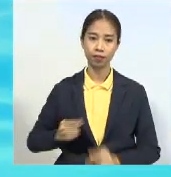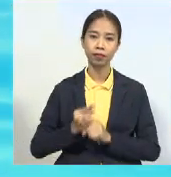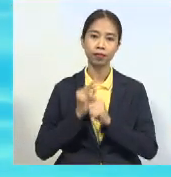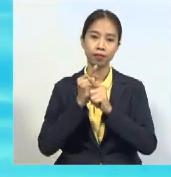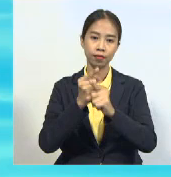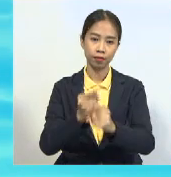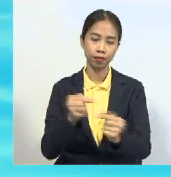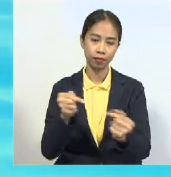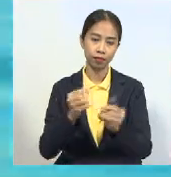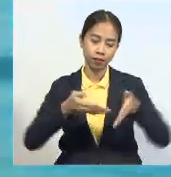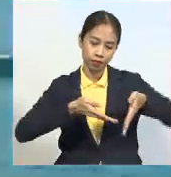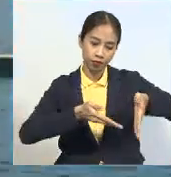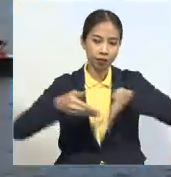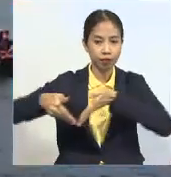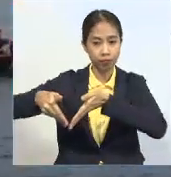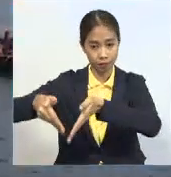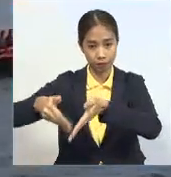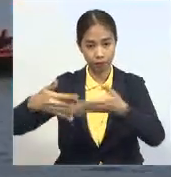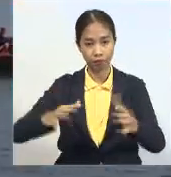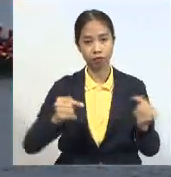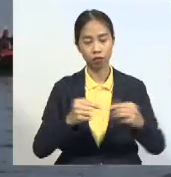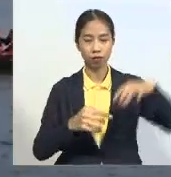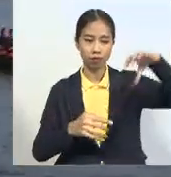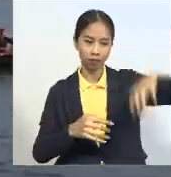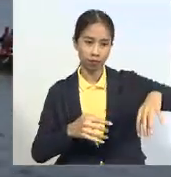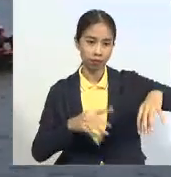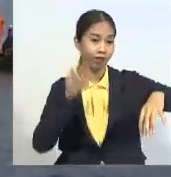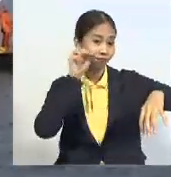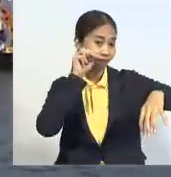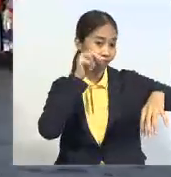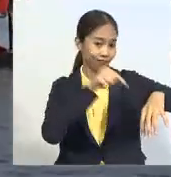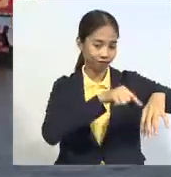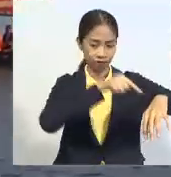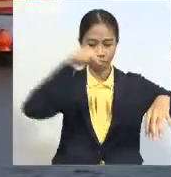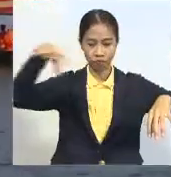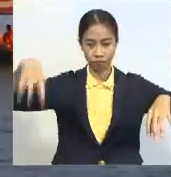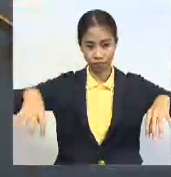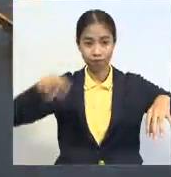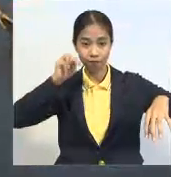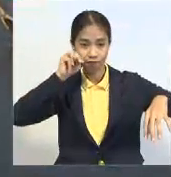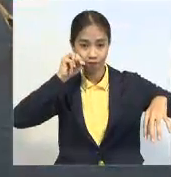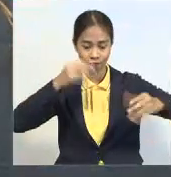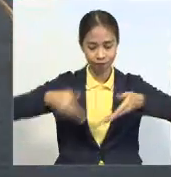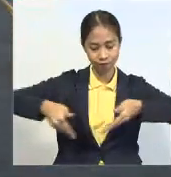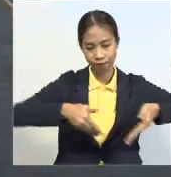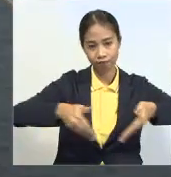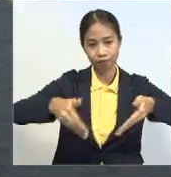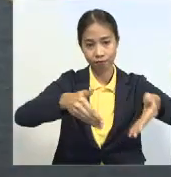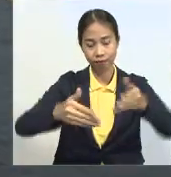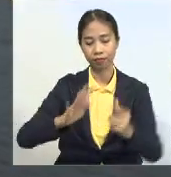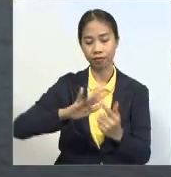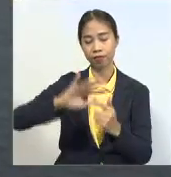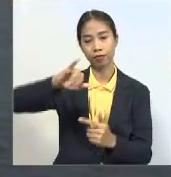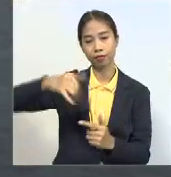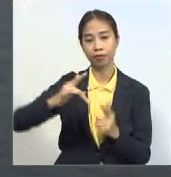ที่เสด็จพระราชดำเนินจากท่าน้ำวาสุกรีถึงท่าน้ำราชวรดิษฐ์ตลอดสองฝั่งแม่น้ำเจ้าพระยาเพื่อถวาย